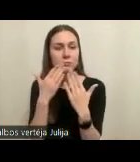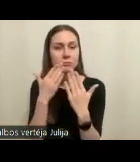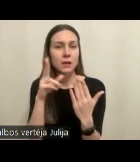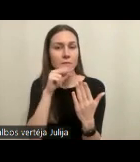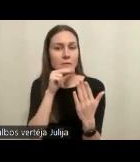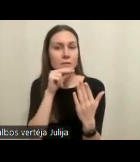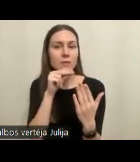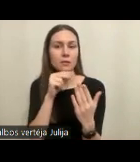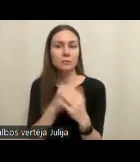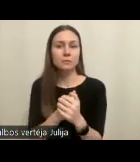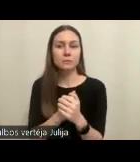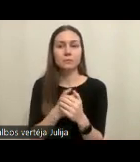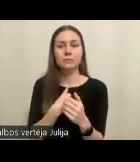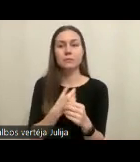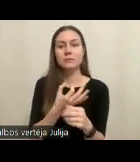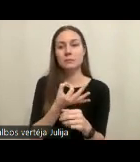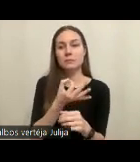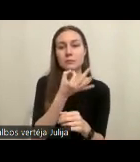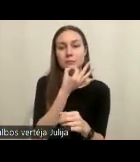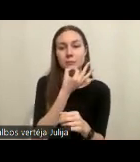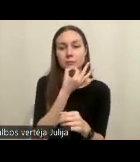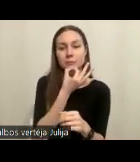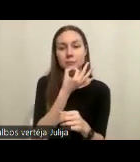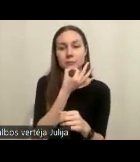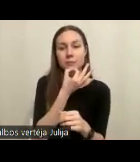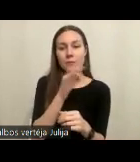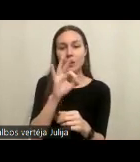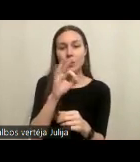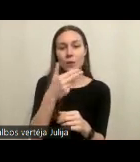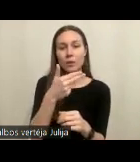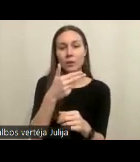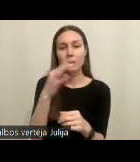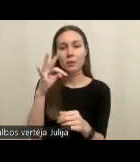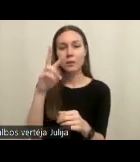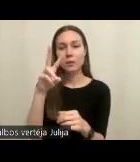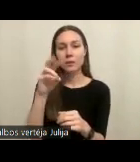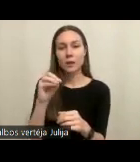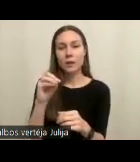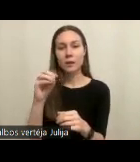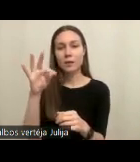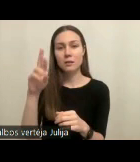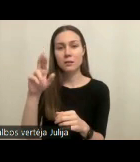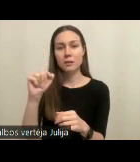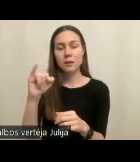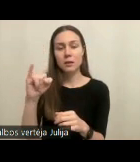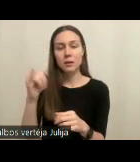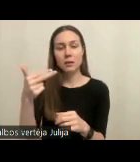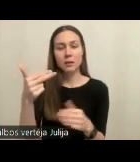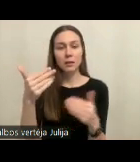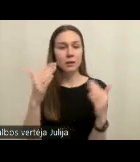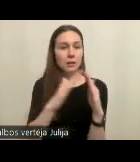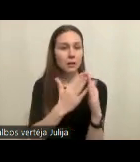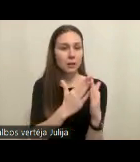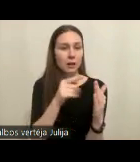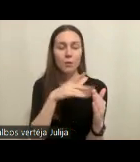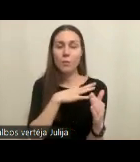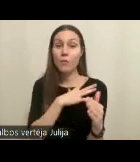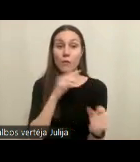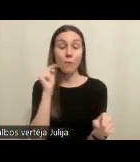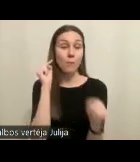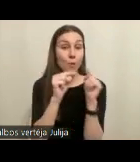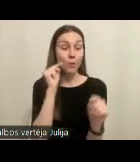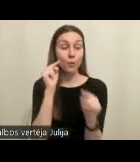of Mania, man labai patiko tada On the Train knyga, kuri taip pat buvo tuo metu labai